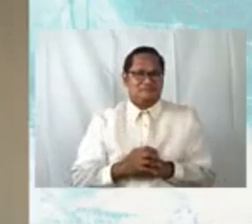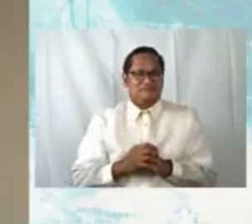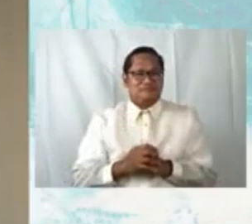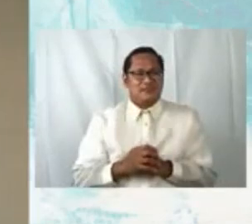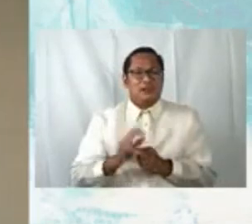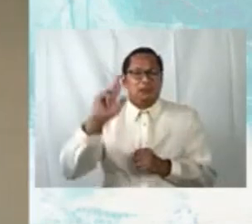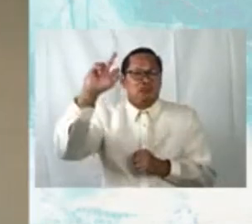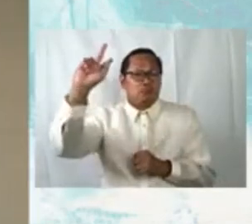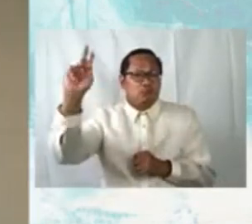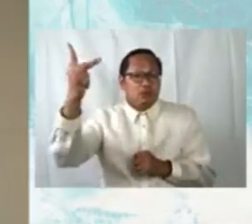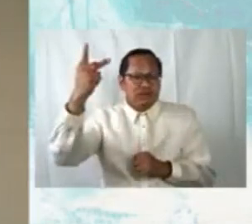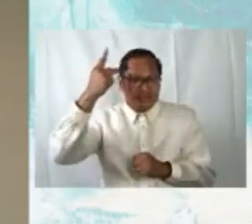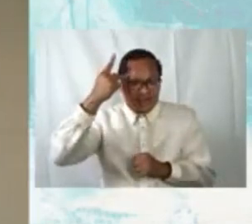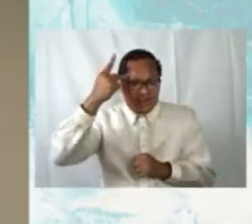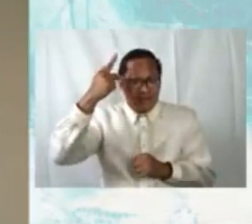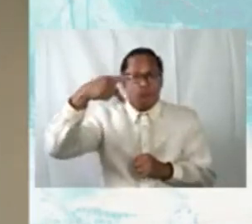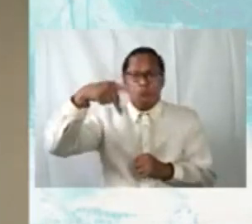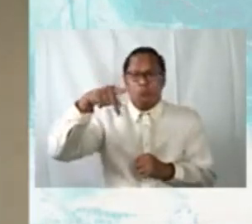Political freedom.